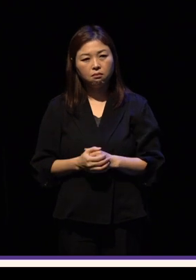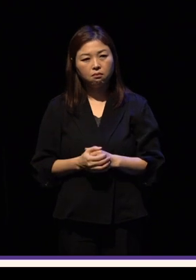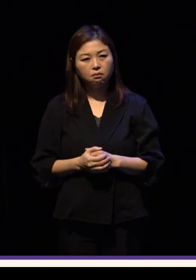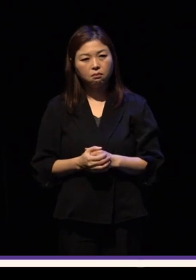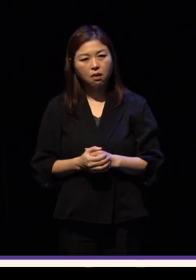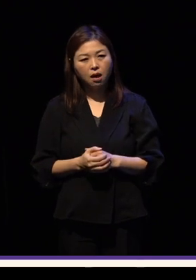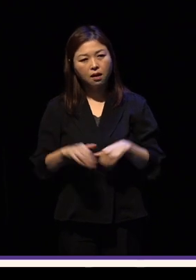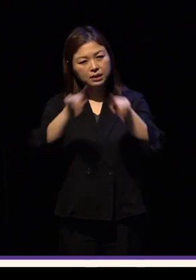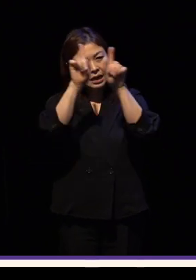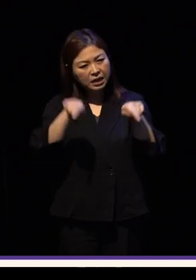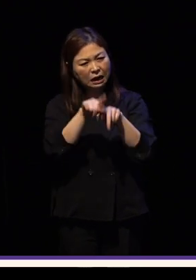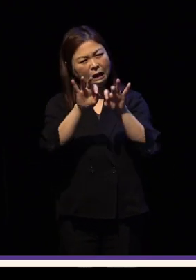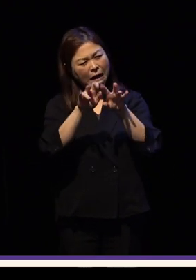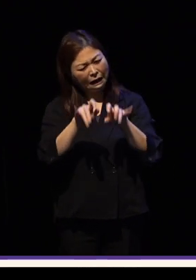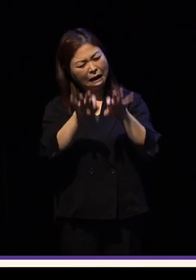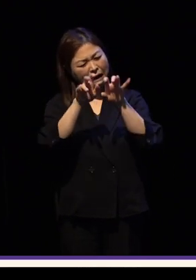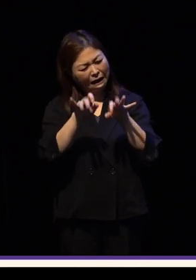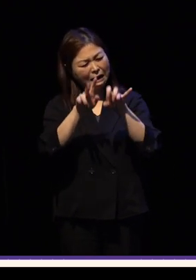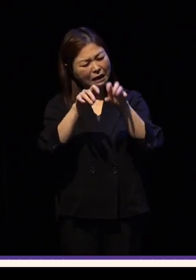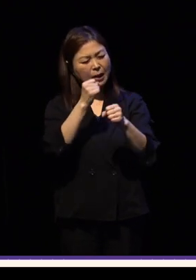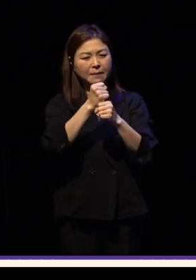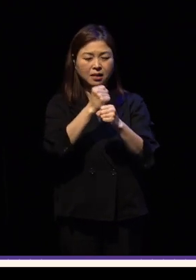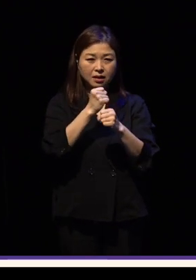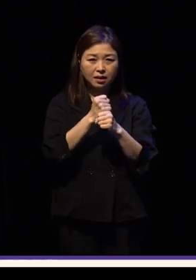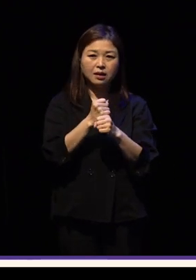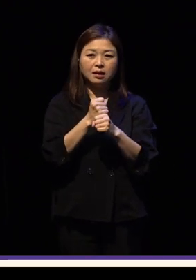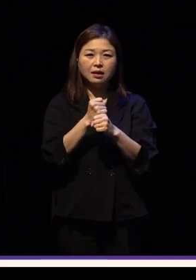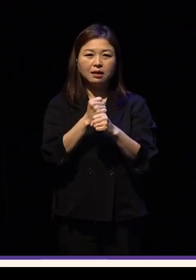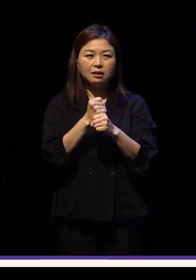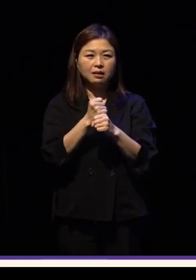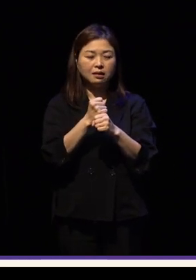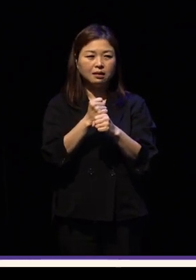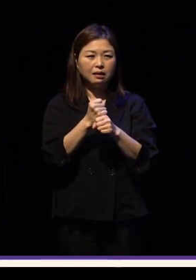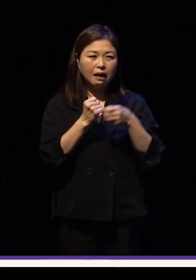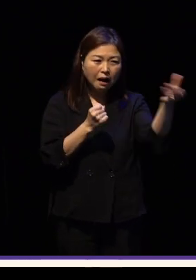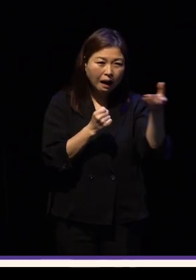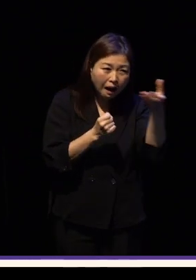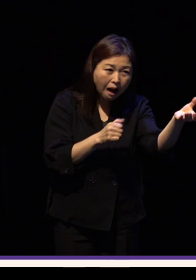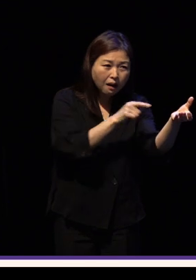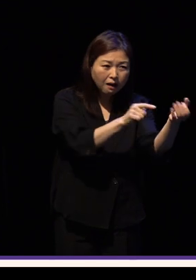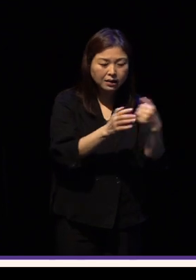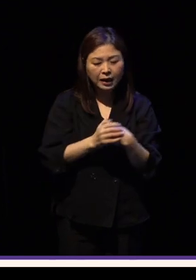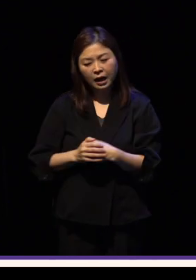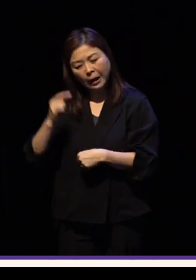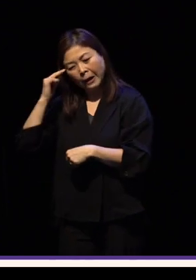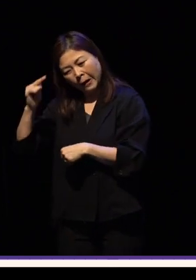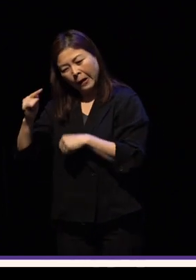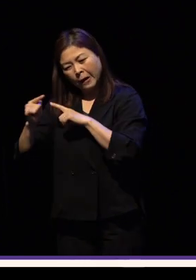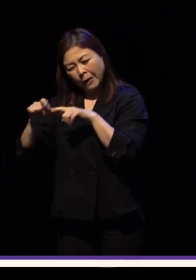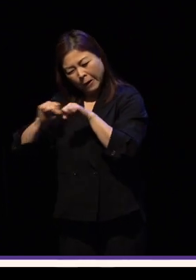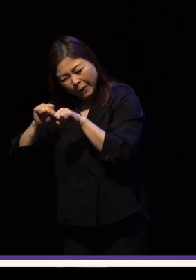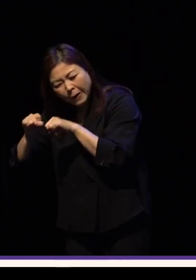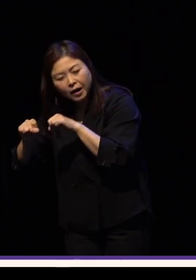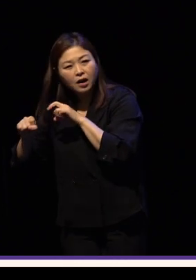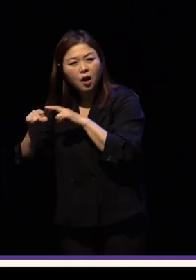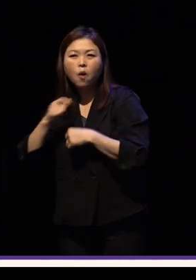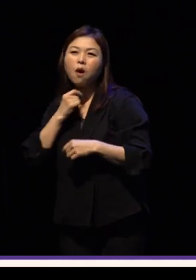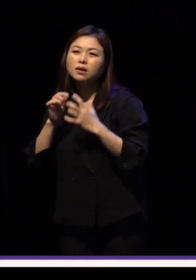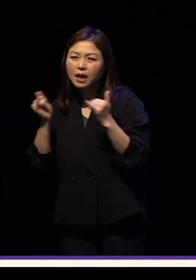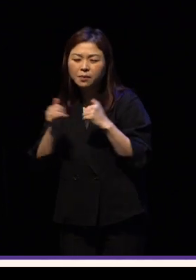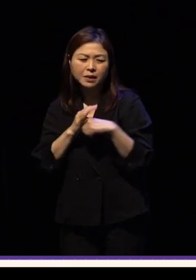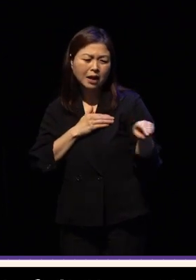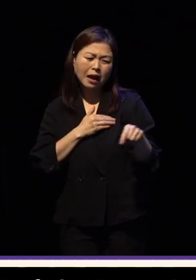제안서를 쓰는 과정에서 창작 활동을 하시는 분들이 시간도 많이 뺏기고